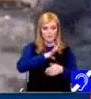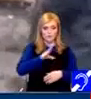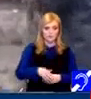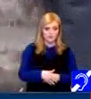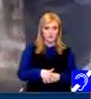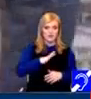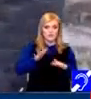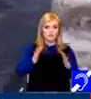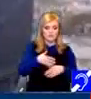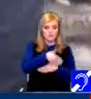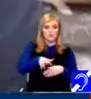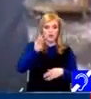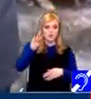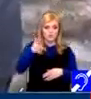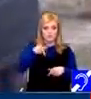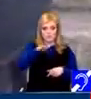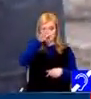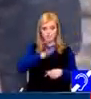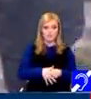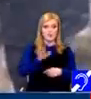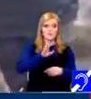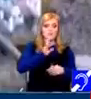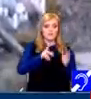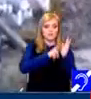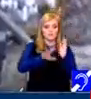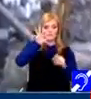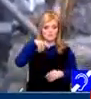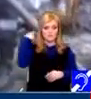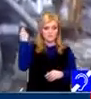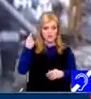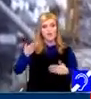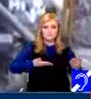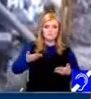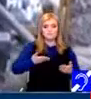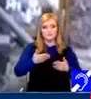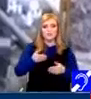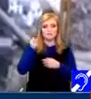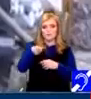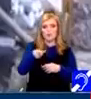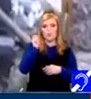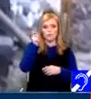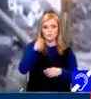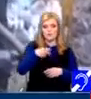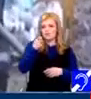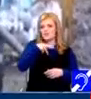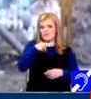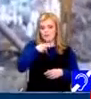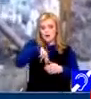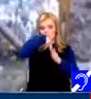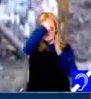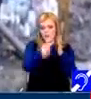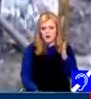Incidentul a avut loc pe strada Ialoveni din municipiul Chișinău. Femeia de 65 de ani a ieșit din casă să ducă gunoiul și într-o clipă de neatenție a